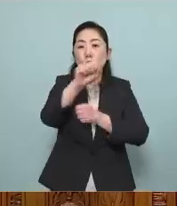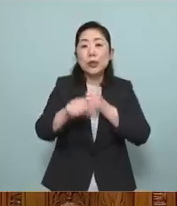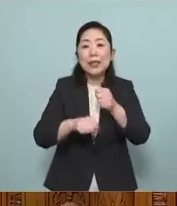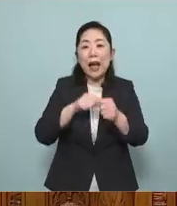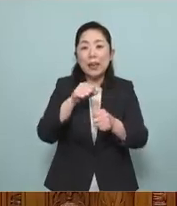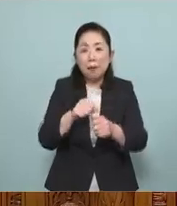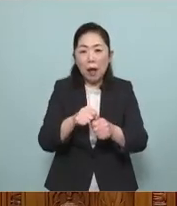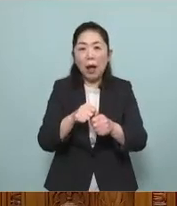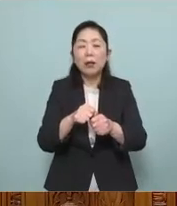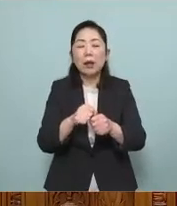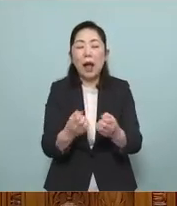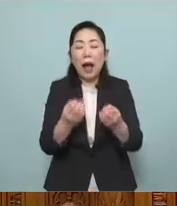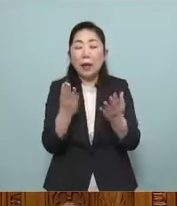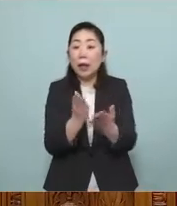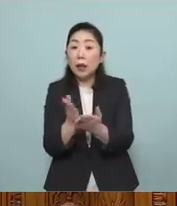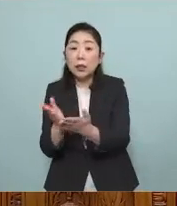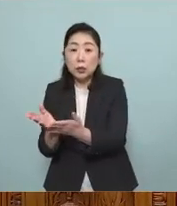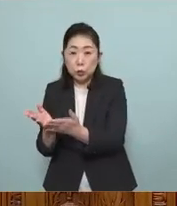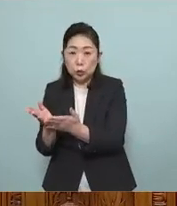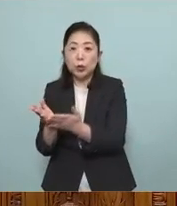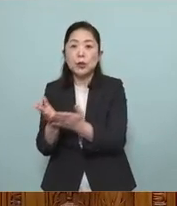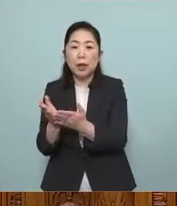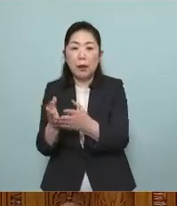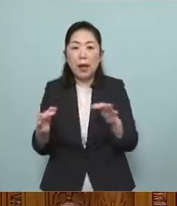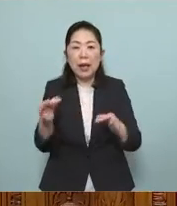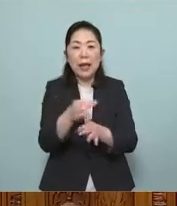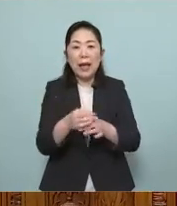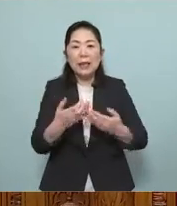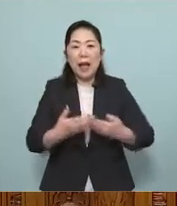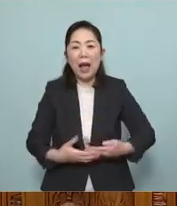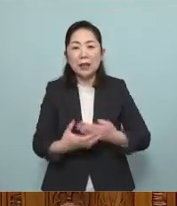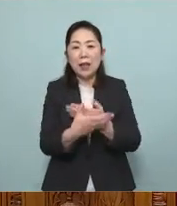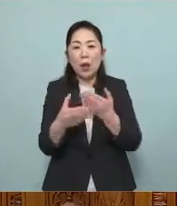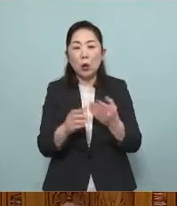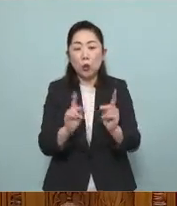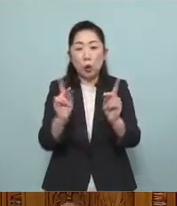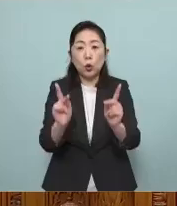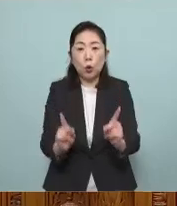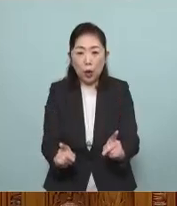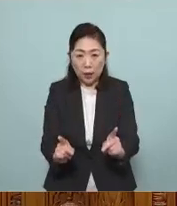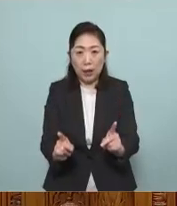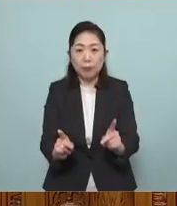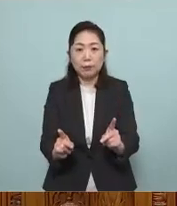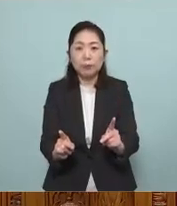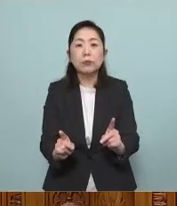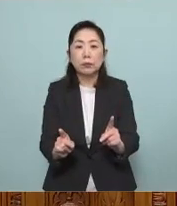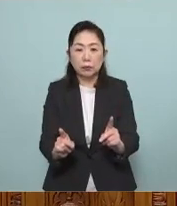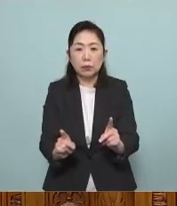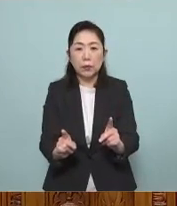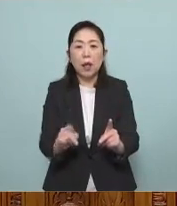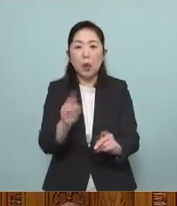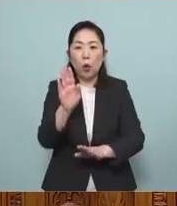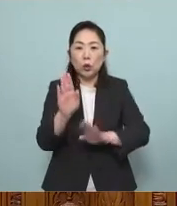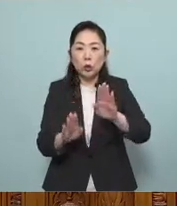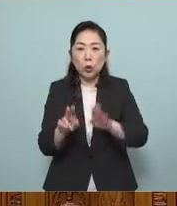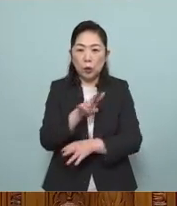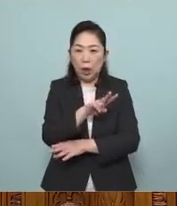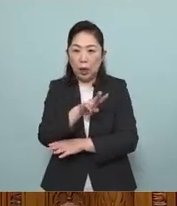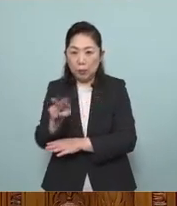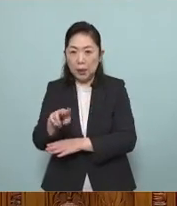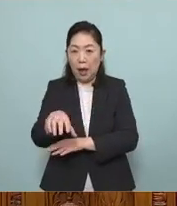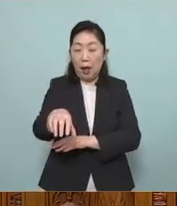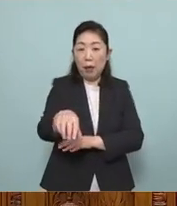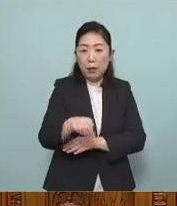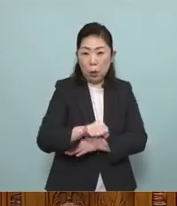った新しい領域や、経済安全保障上の課題、こうした現実から目を背けることな